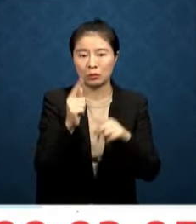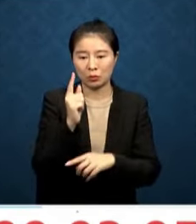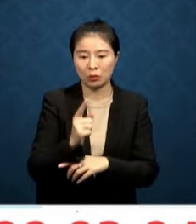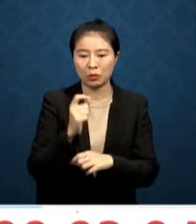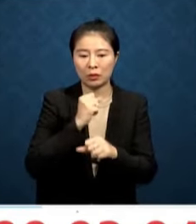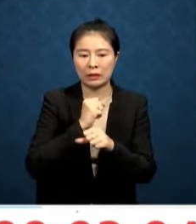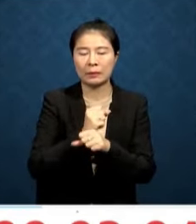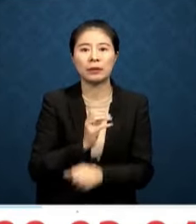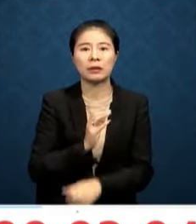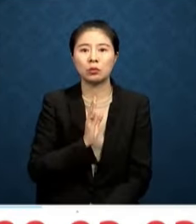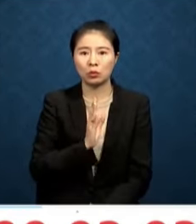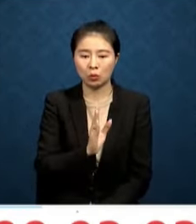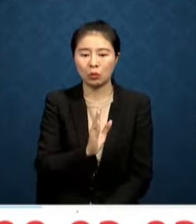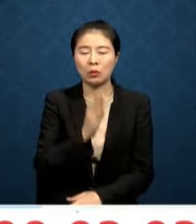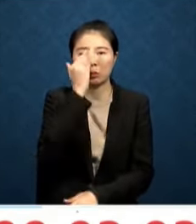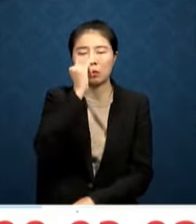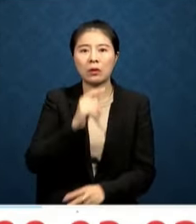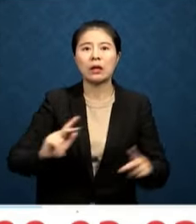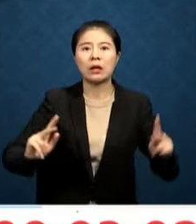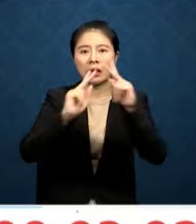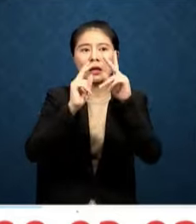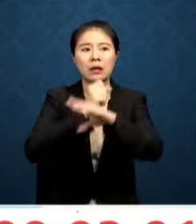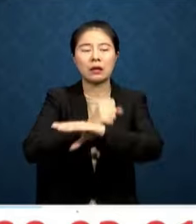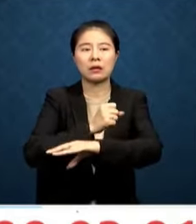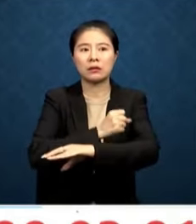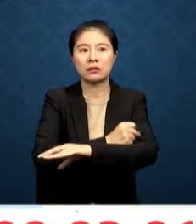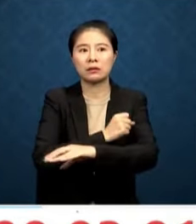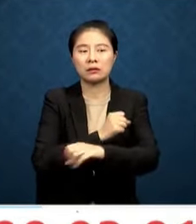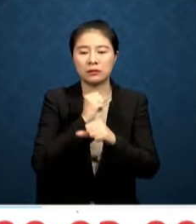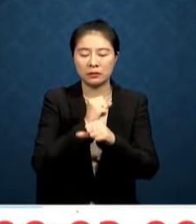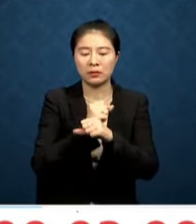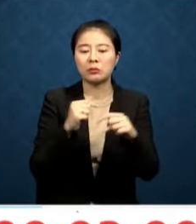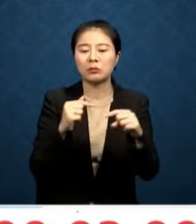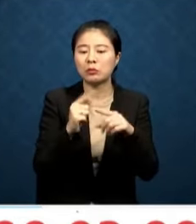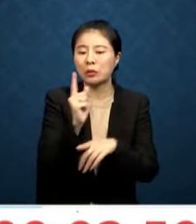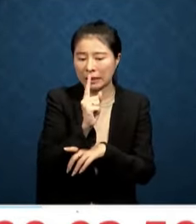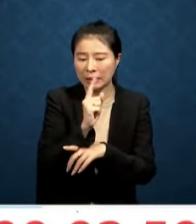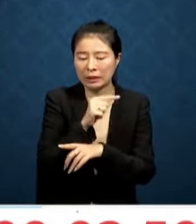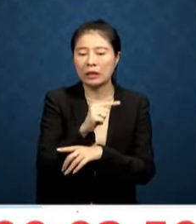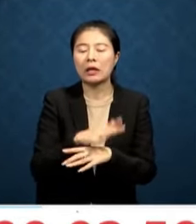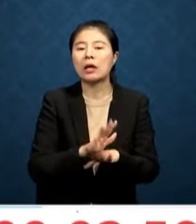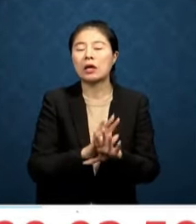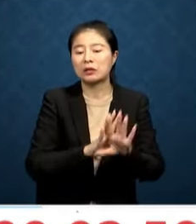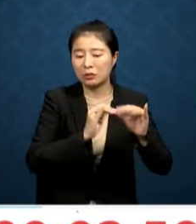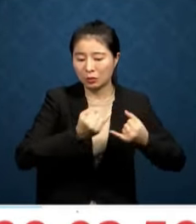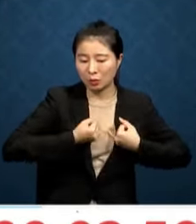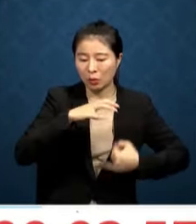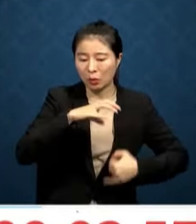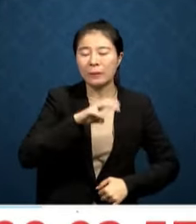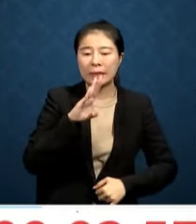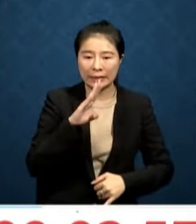ความเป็นกลางเพราะกระทรวงแรงงานเราอยู่ตรงกลางระหว่างนายจ้างและลูกจ้